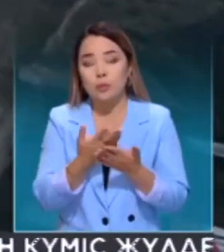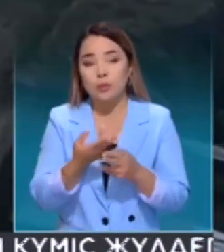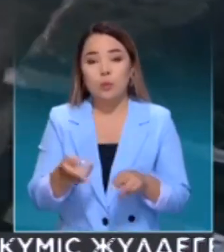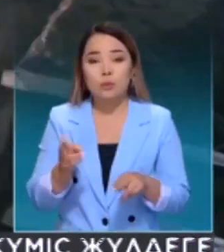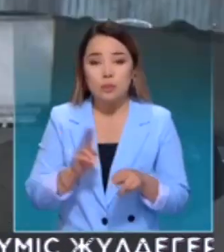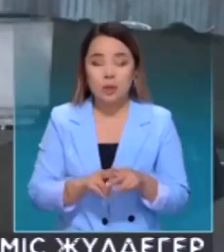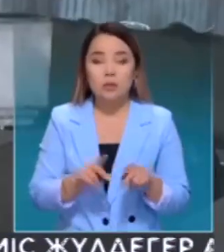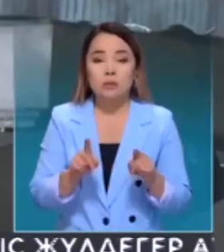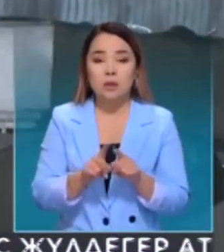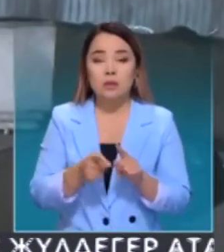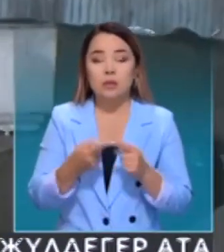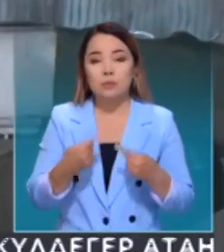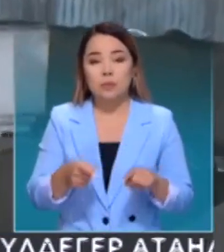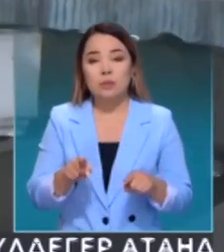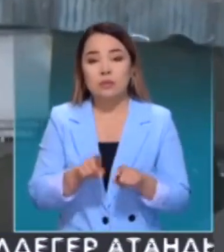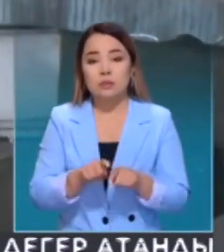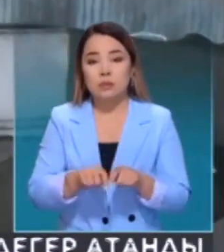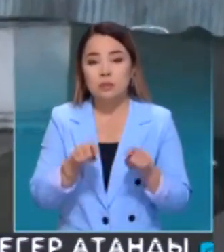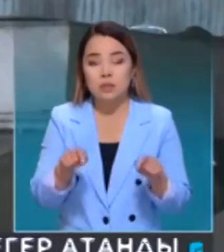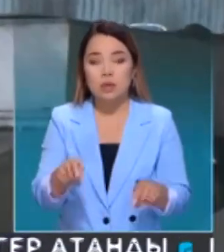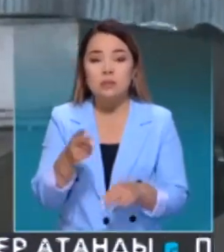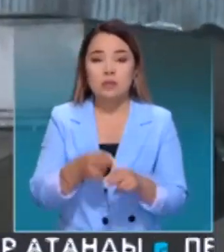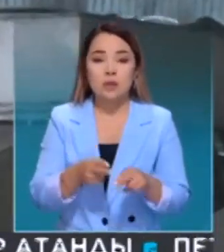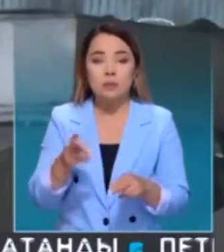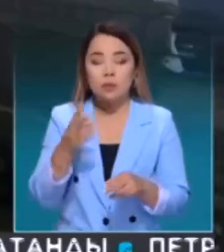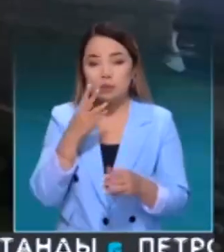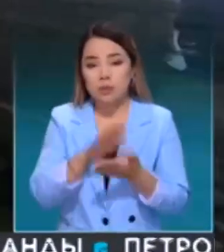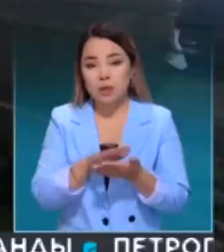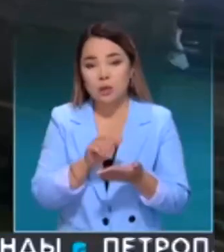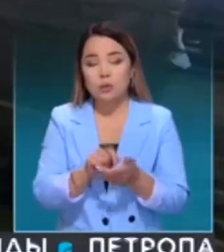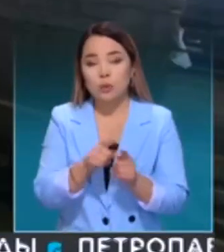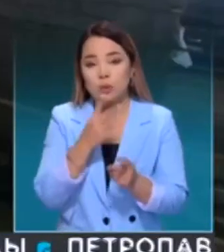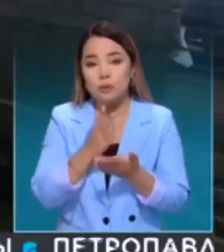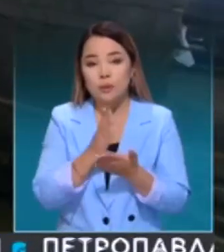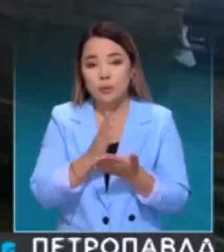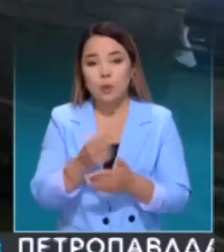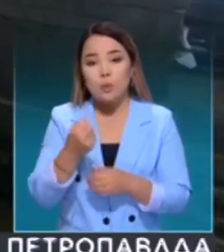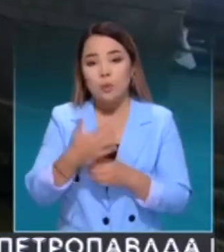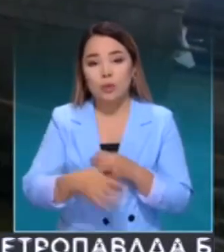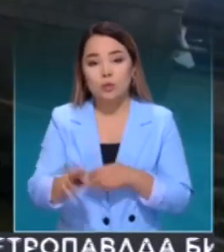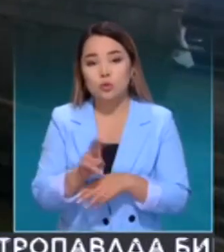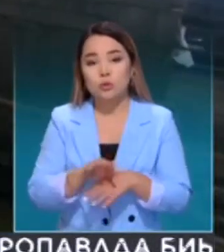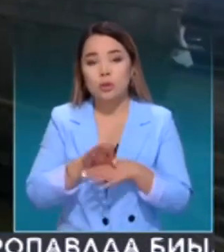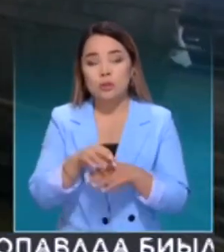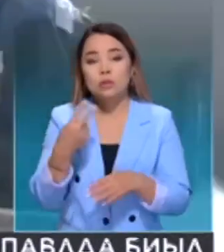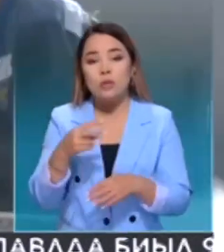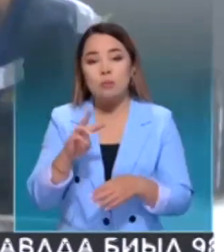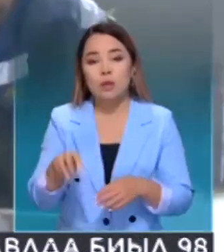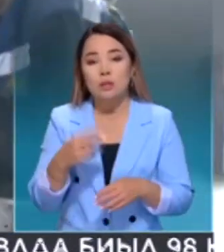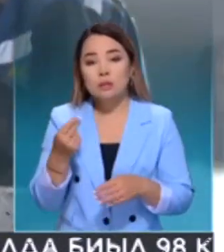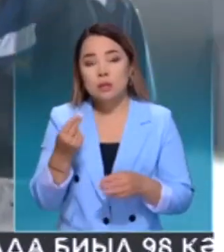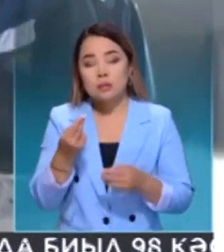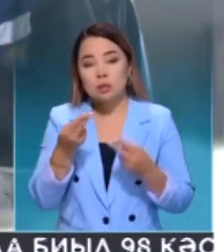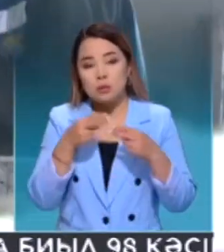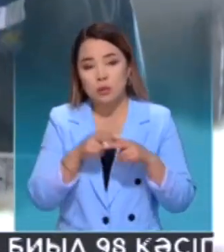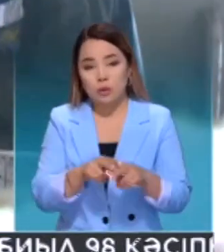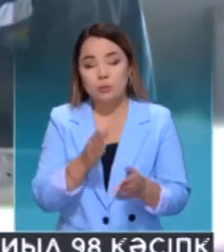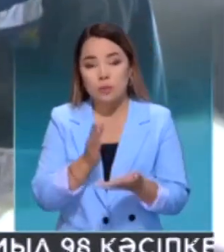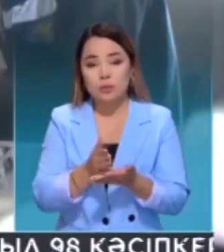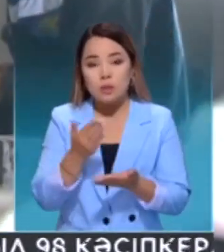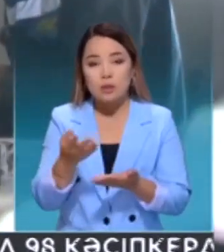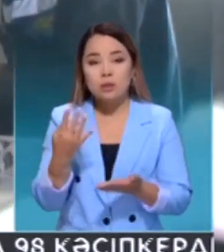осындай. Көрер көзге темір екеш, темірдің де тозғаны анық байқалады. Жалпы орталықты жөндеуге 20 миллиард теңгеден астам қаражат